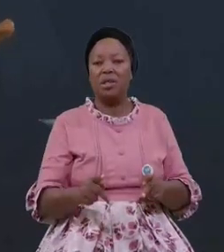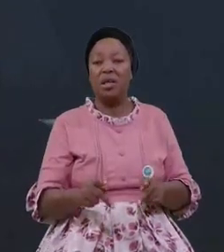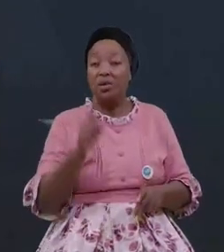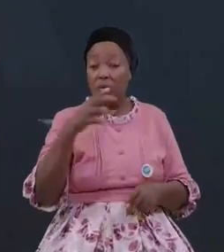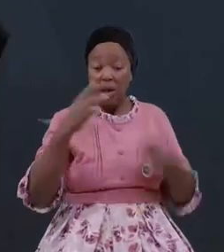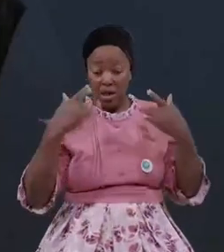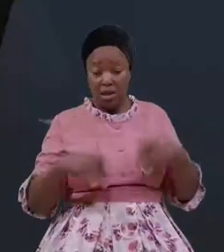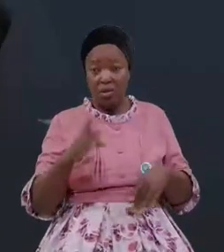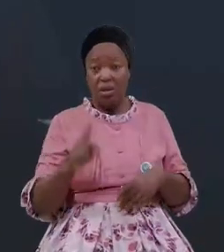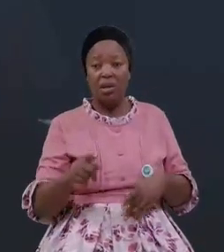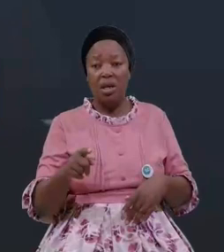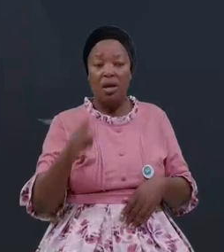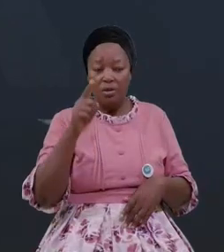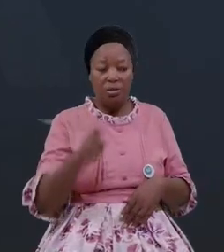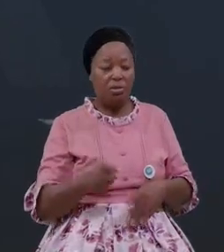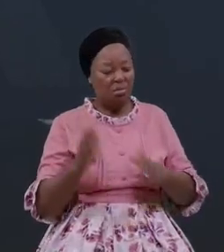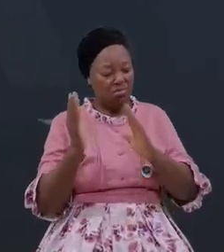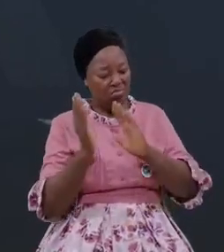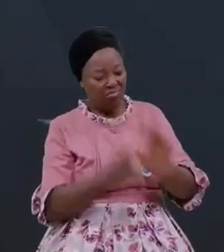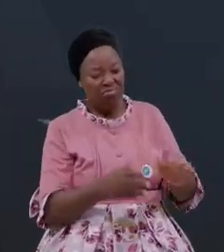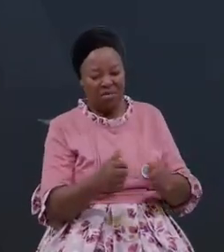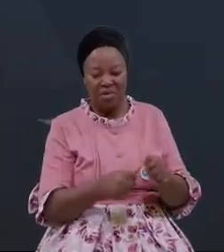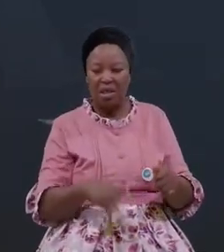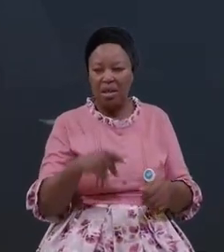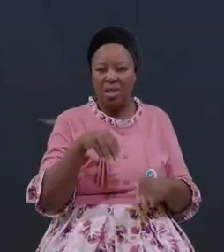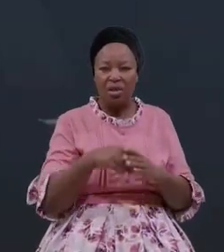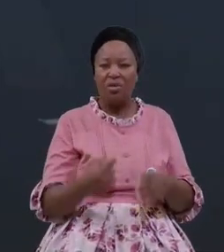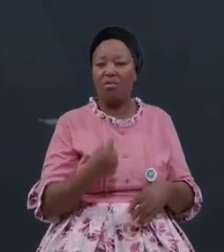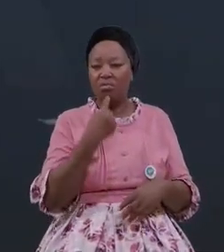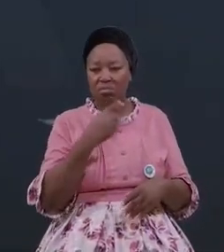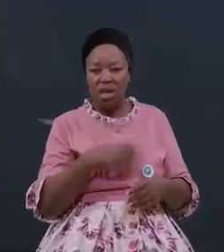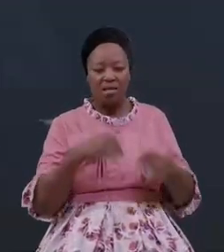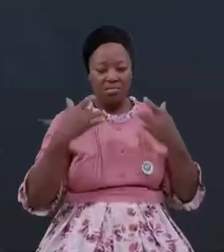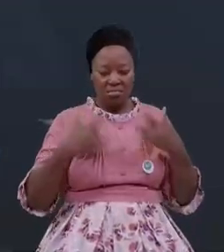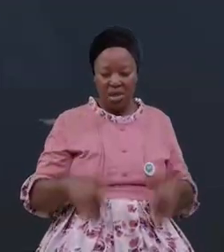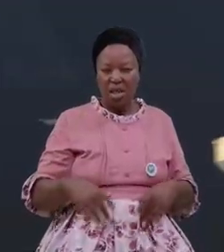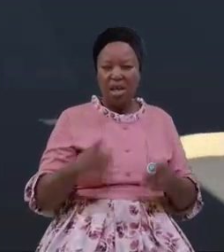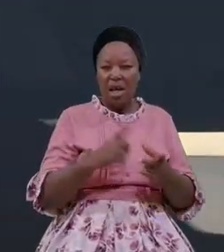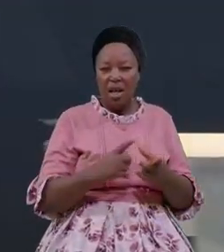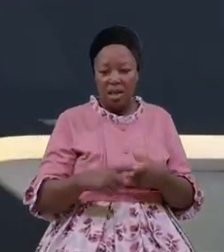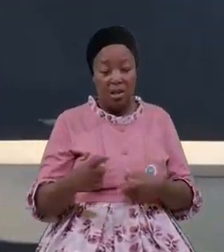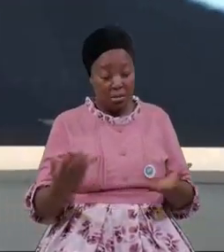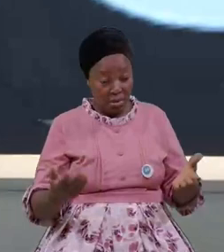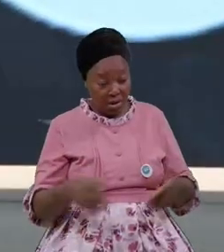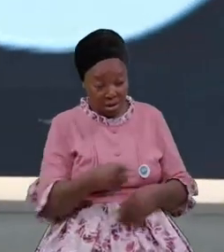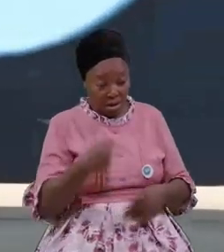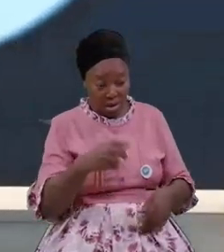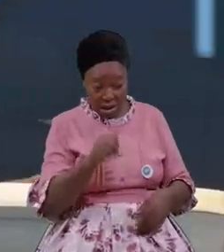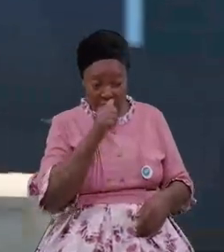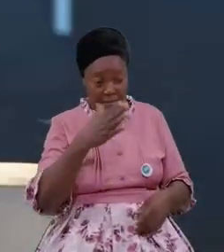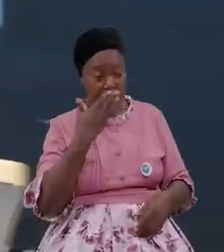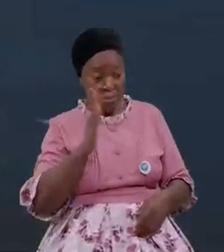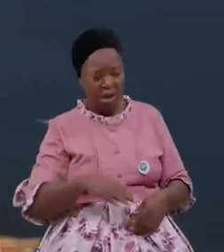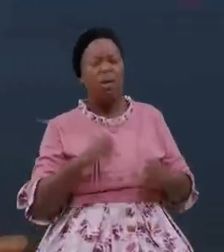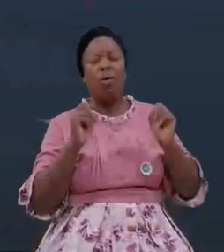découragé tu as fait des choses dans ton découragement et on dit que je suis mauvais d'accord je suis mauvais